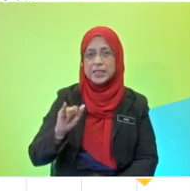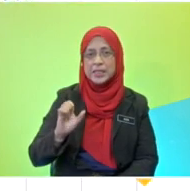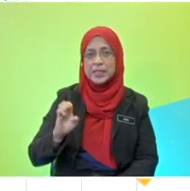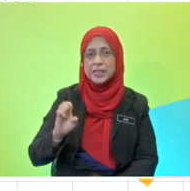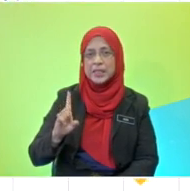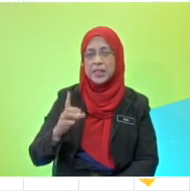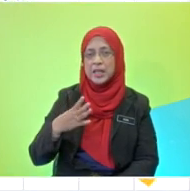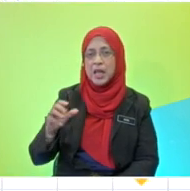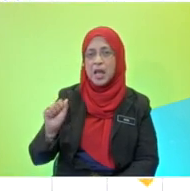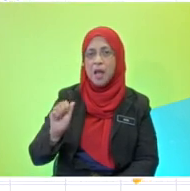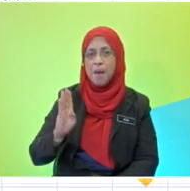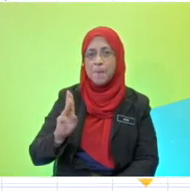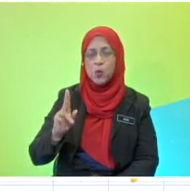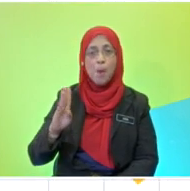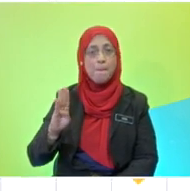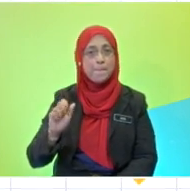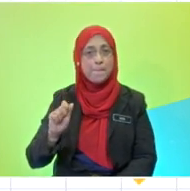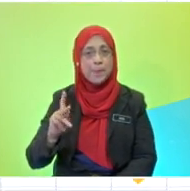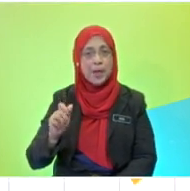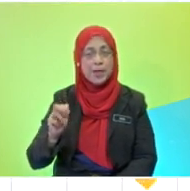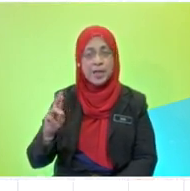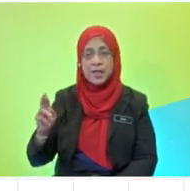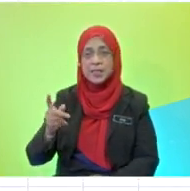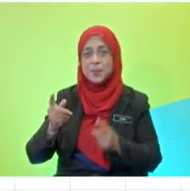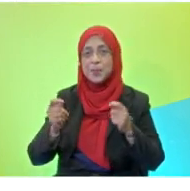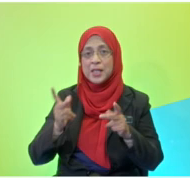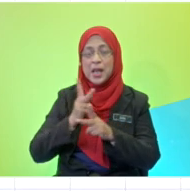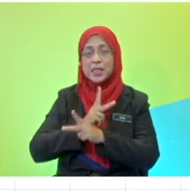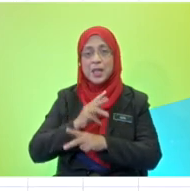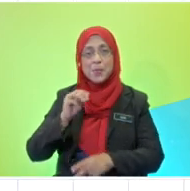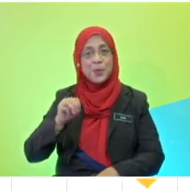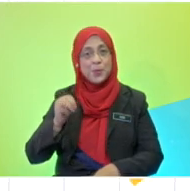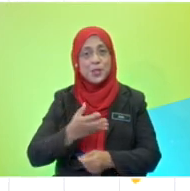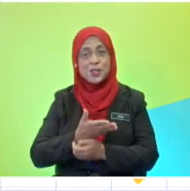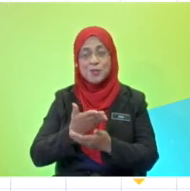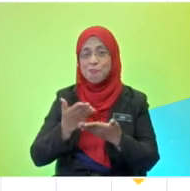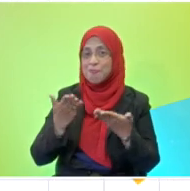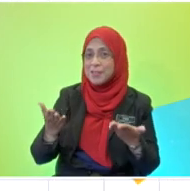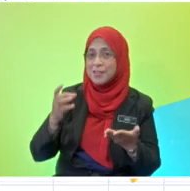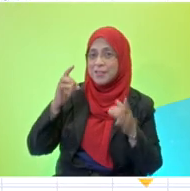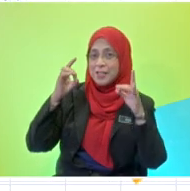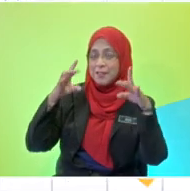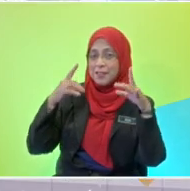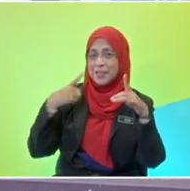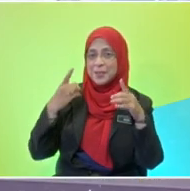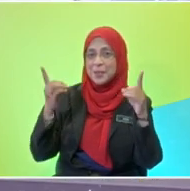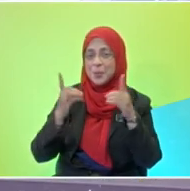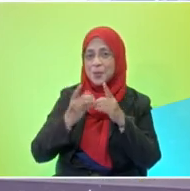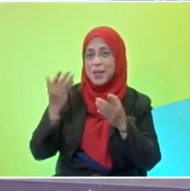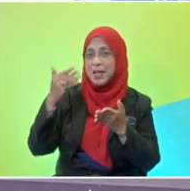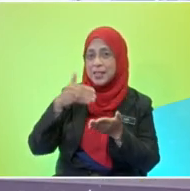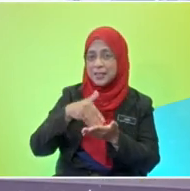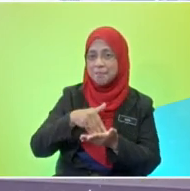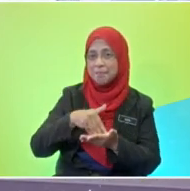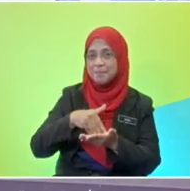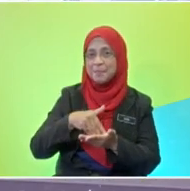baling Kedah dan terima kasih juga kepada semua penonton yang menonton kami hingga ke ujung siaran Insyaallah kita bertemu lagi di lain hari tapi